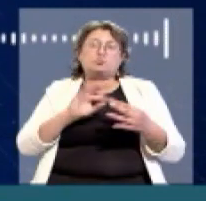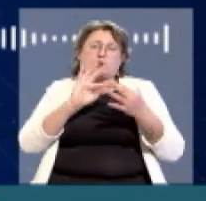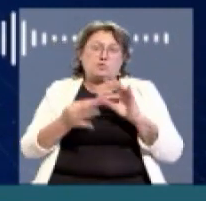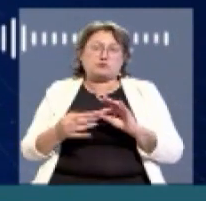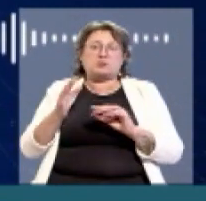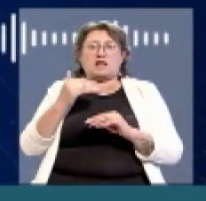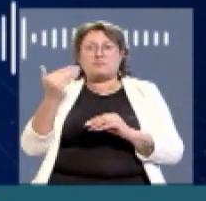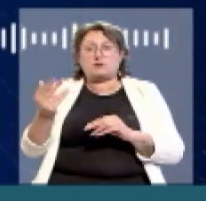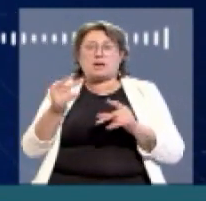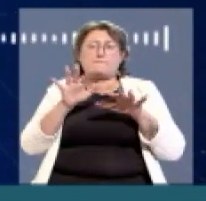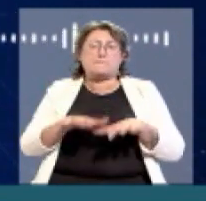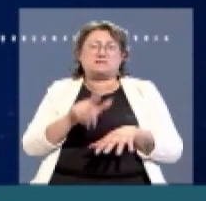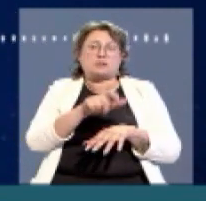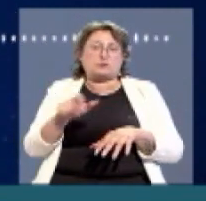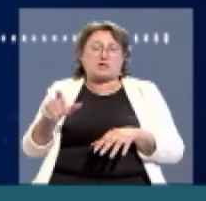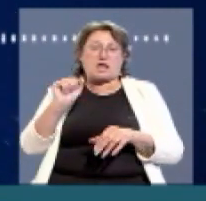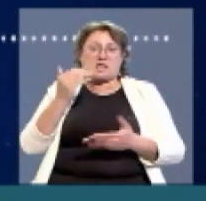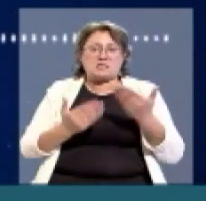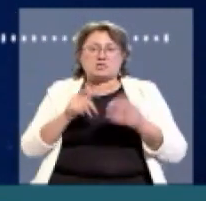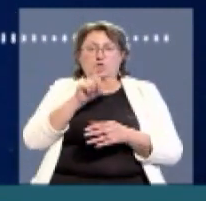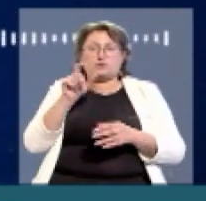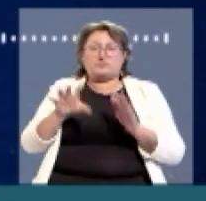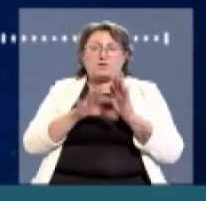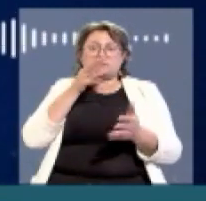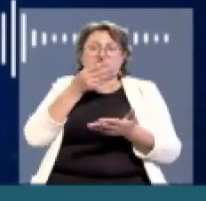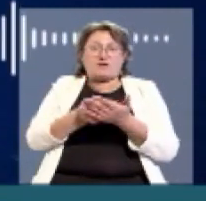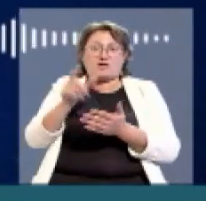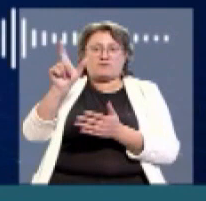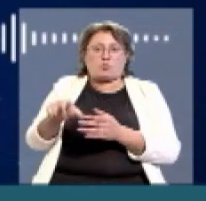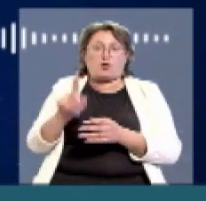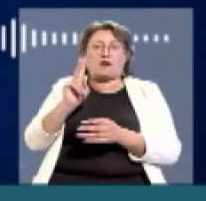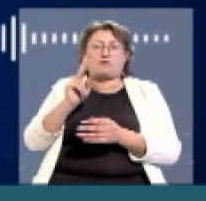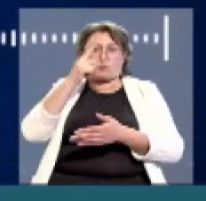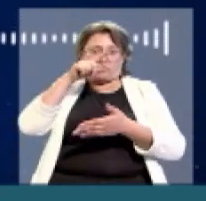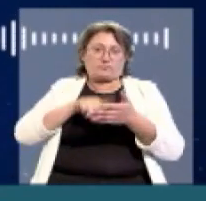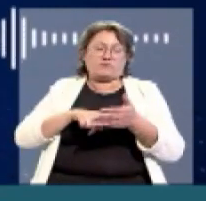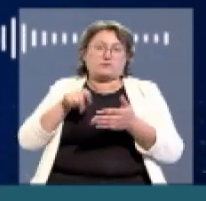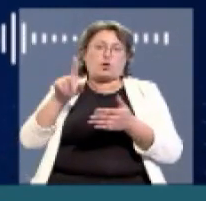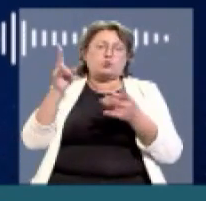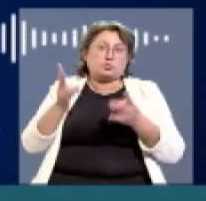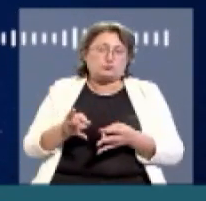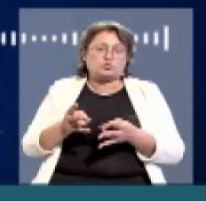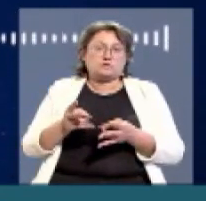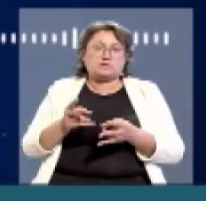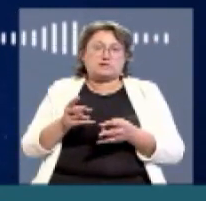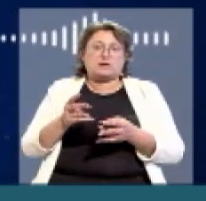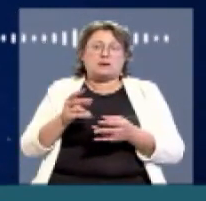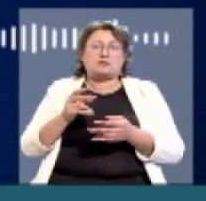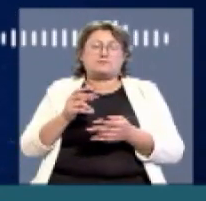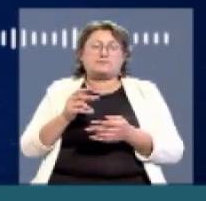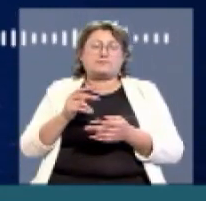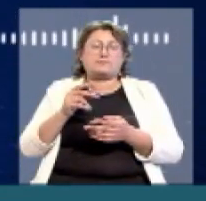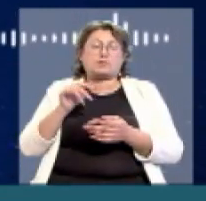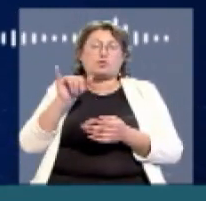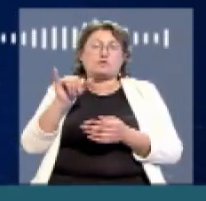и для него, и для местных людей. А если люди выбирают своего, того, кто им нужен, которому они